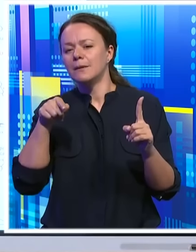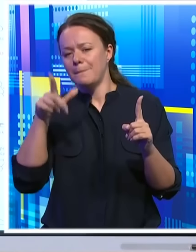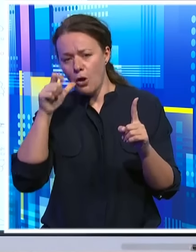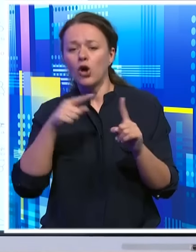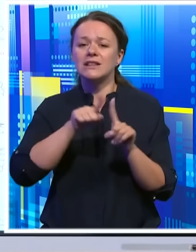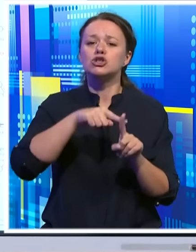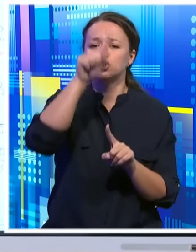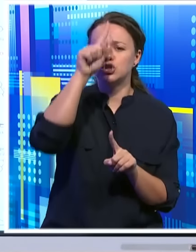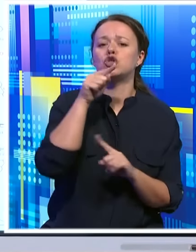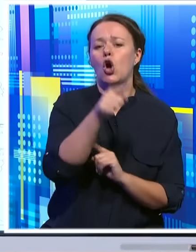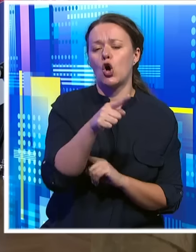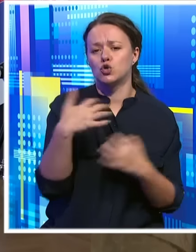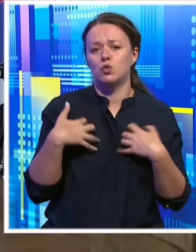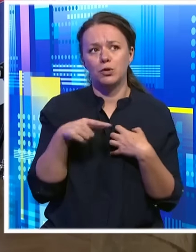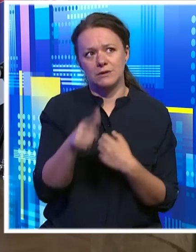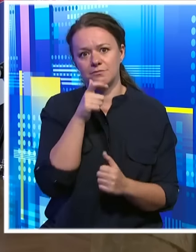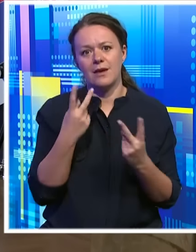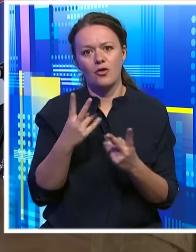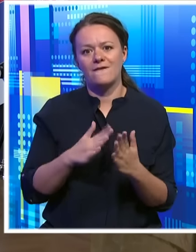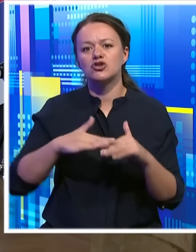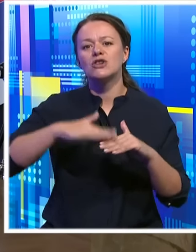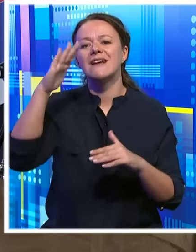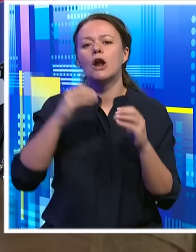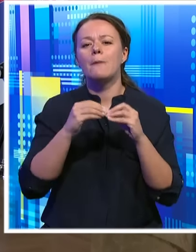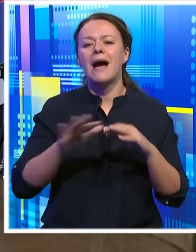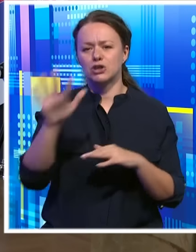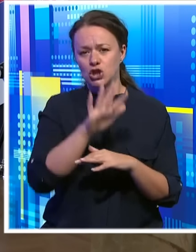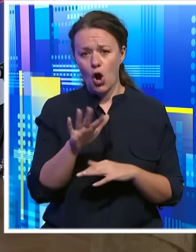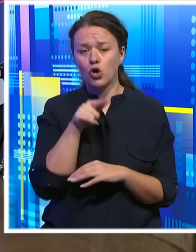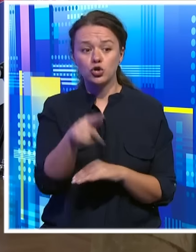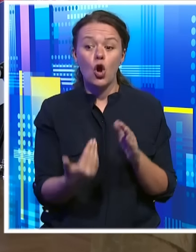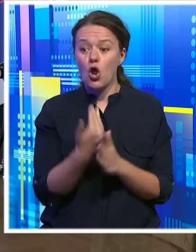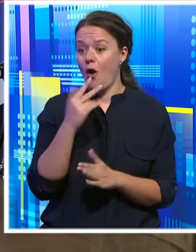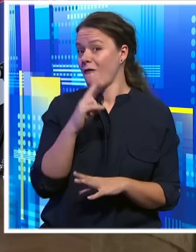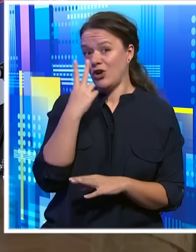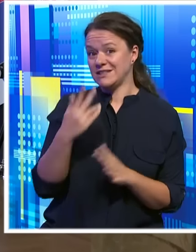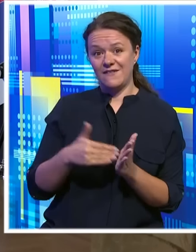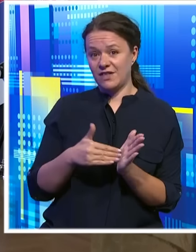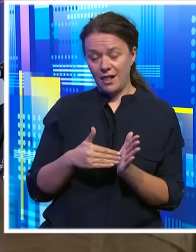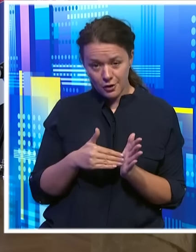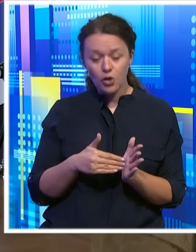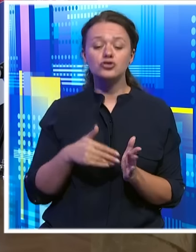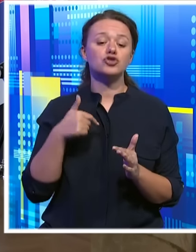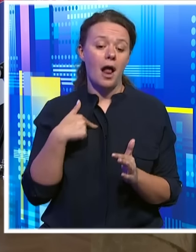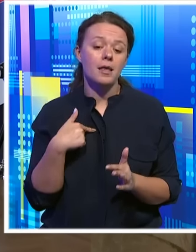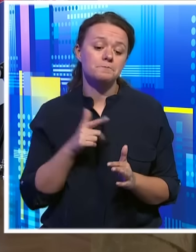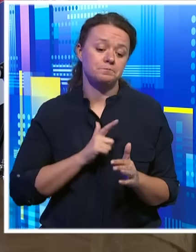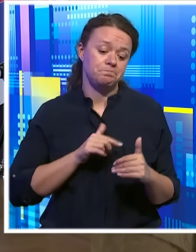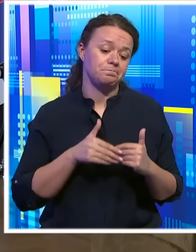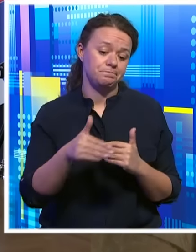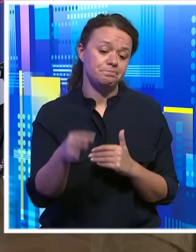važno za ceo Zapadno-Bački okrug. Dakle, to je nešto novo što niste do sada videli. Mi očekujemo da u narednim danima